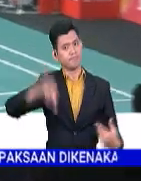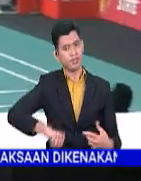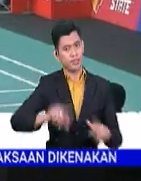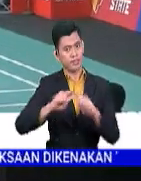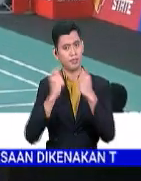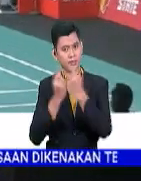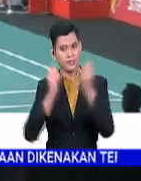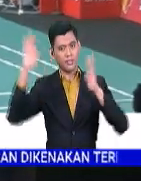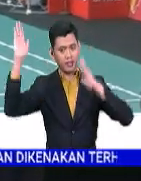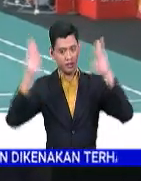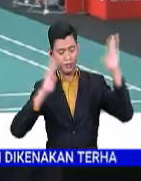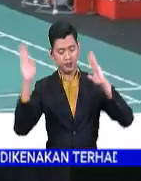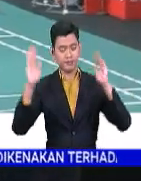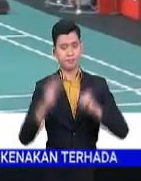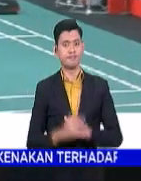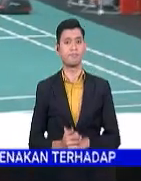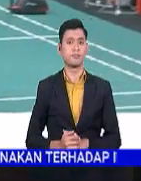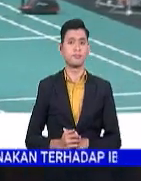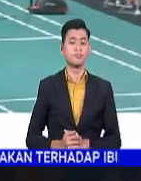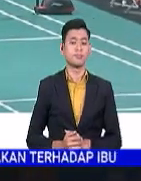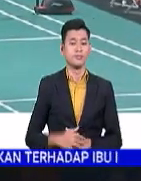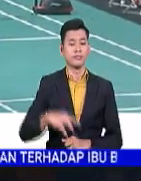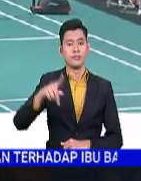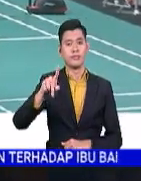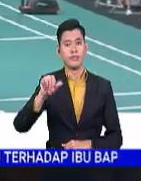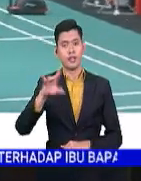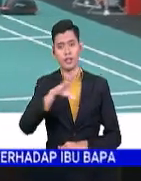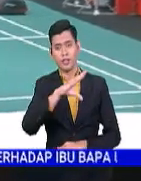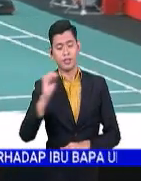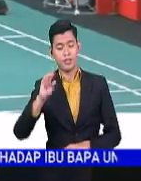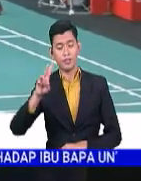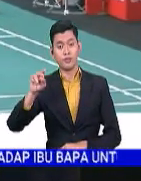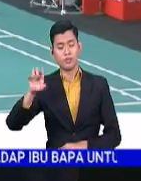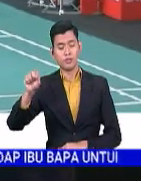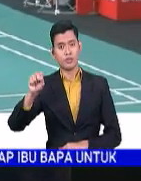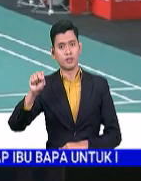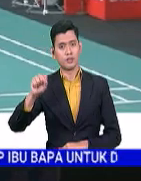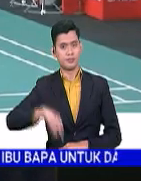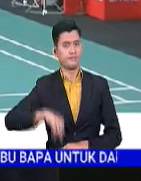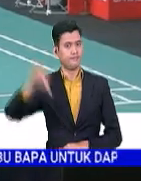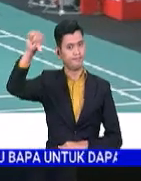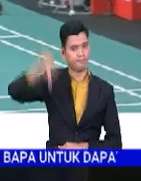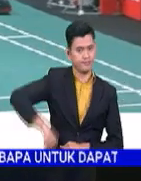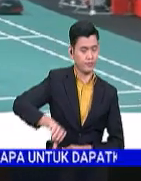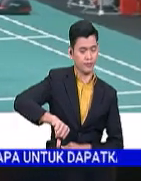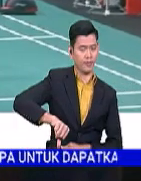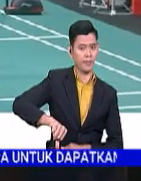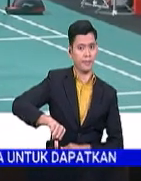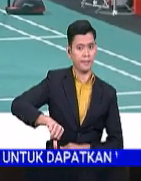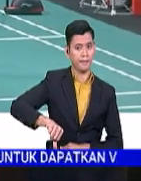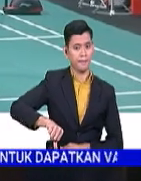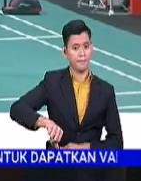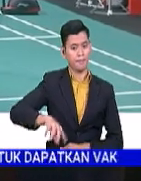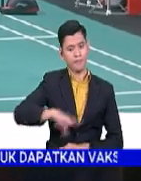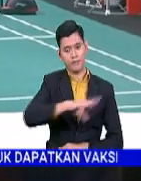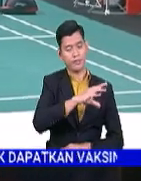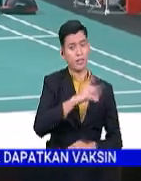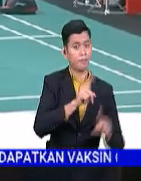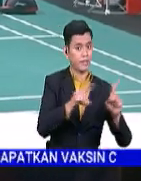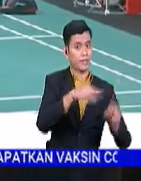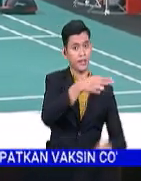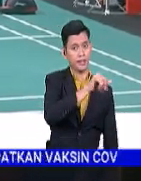menyamakan kedudukan buat Nesya Skeleton dan berisiko gagal menyayangi ausico season by